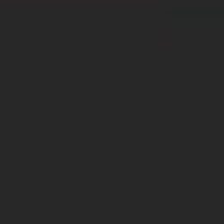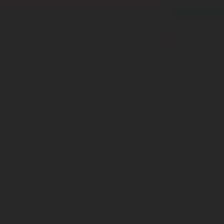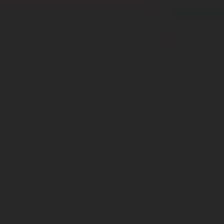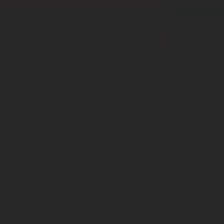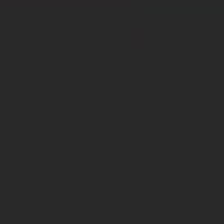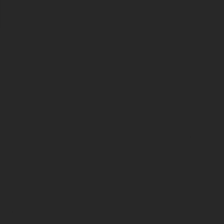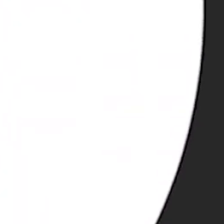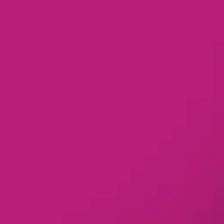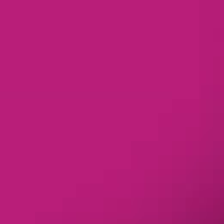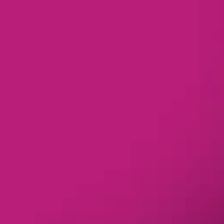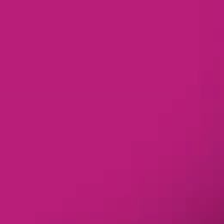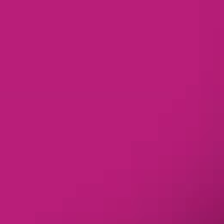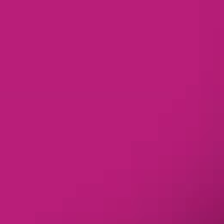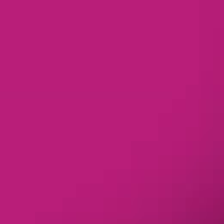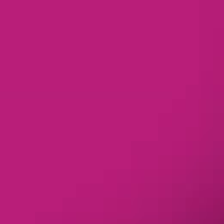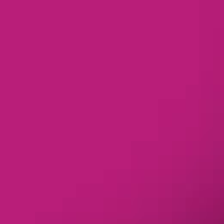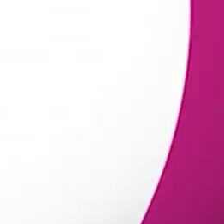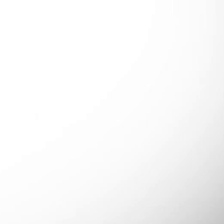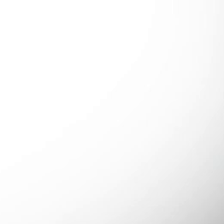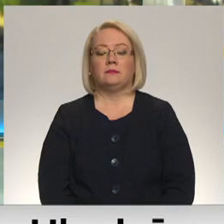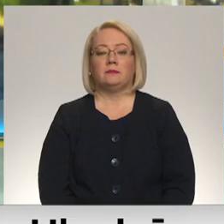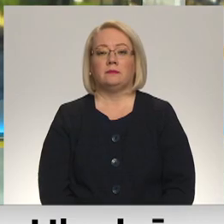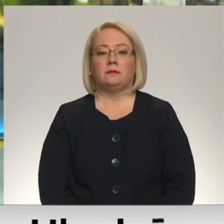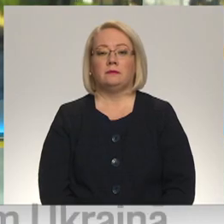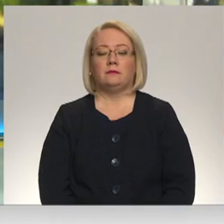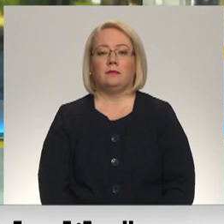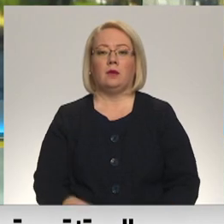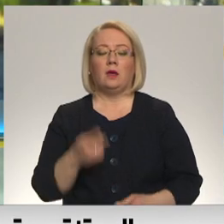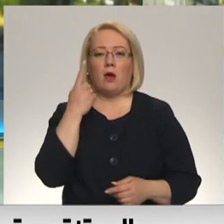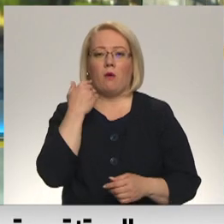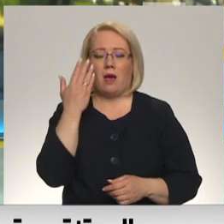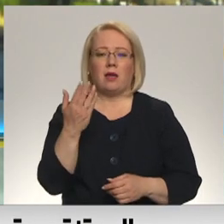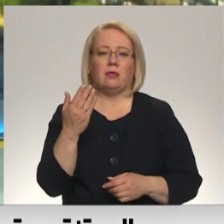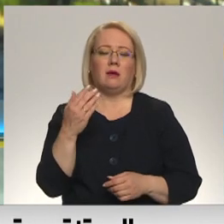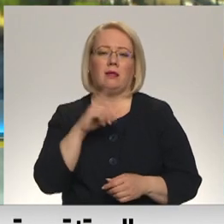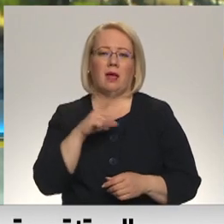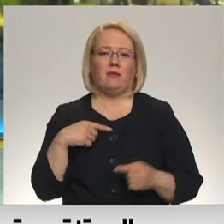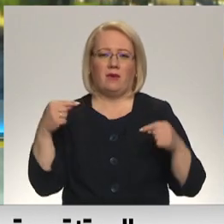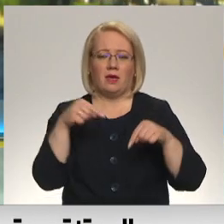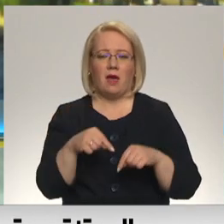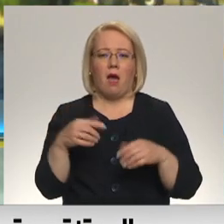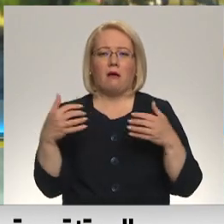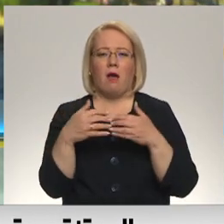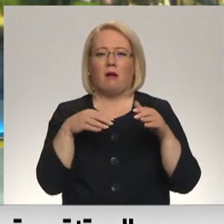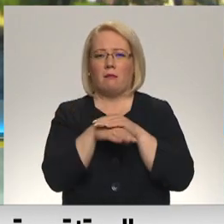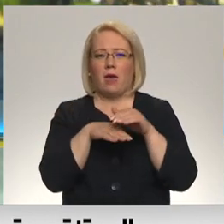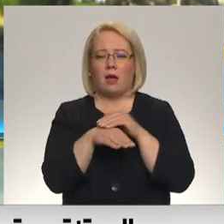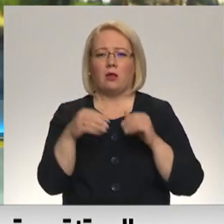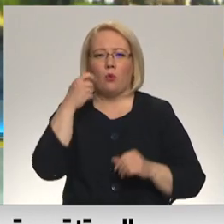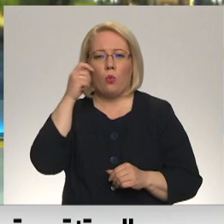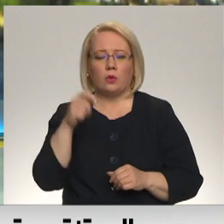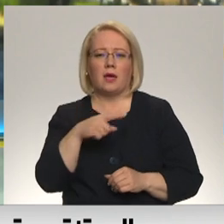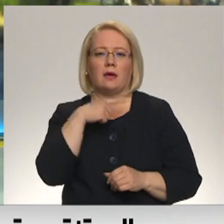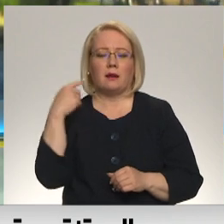Re, viss ēters ir te! Jo kopš ierašanās Latvijā vairums kara bēgļi no Ukrainas izteikuši